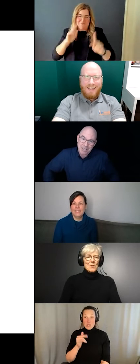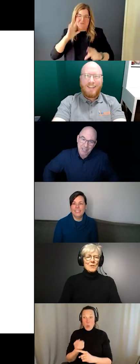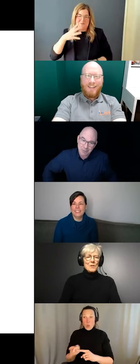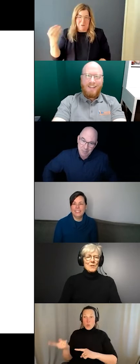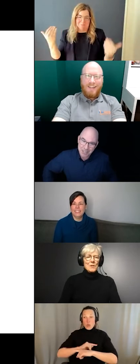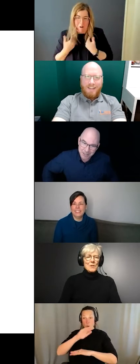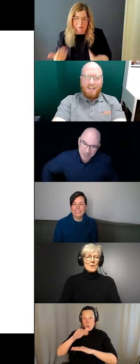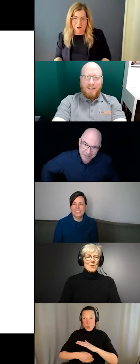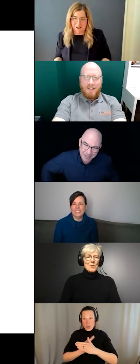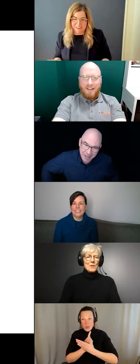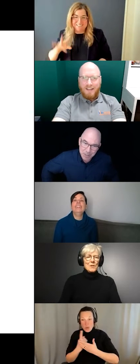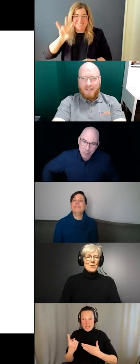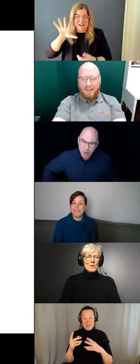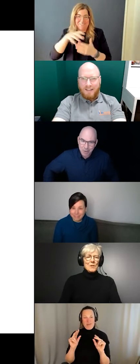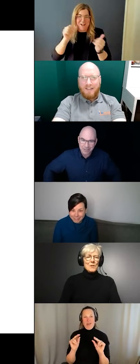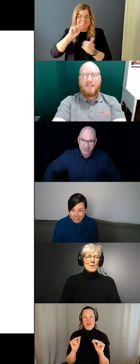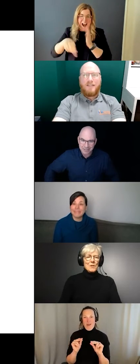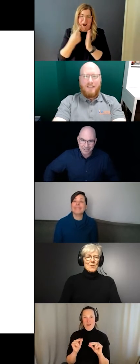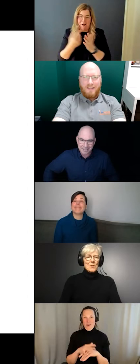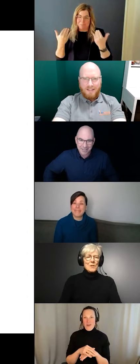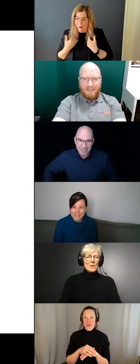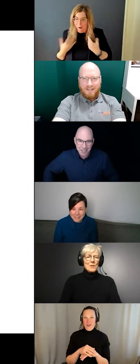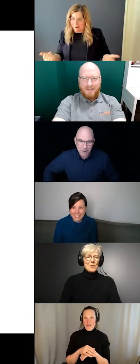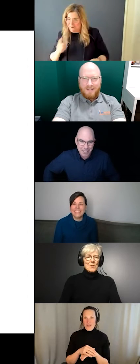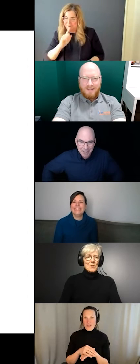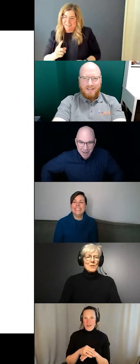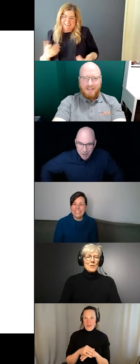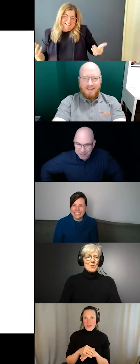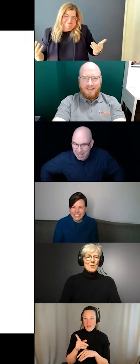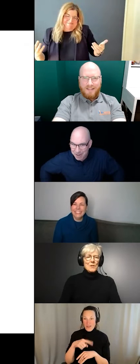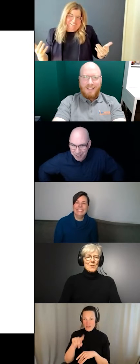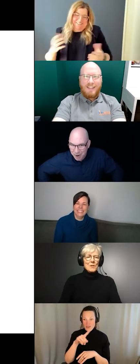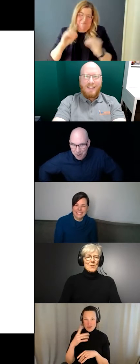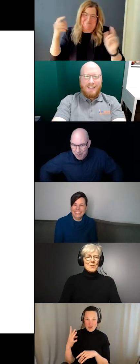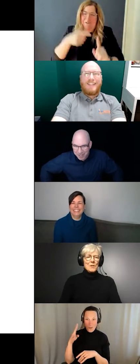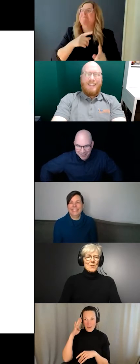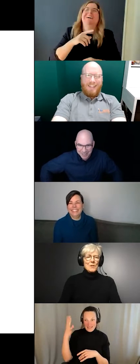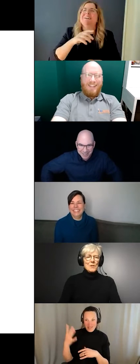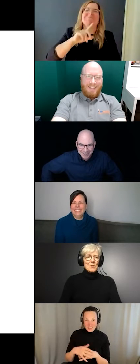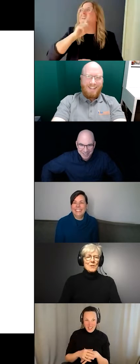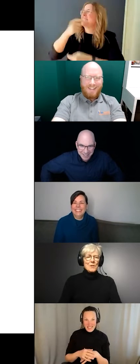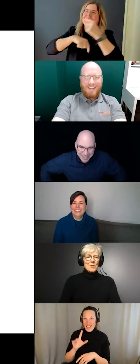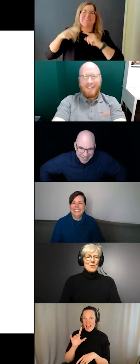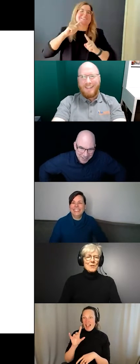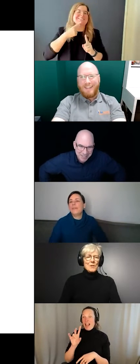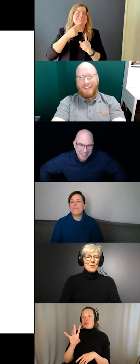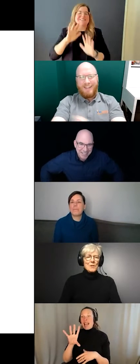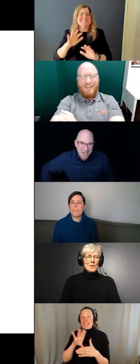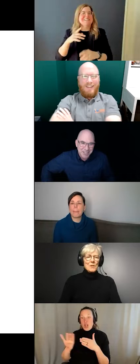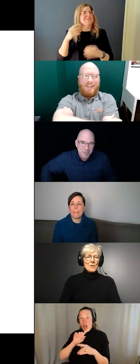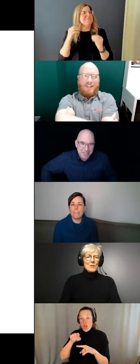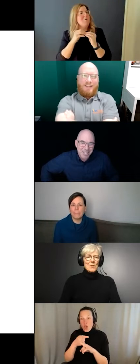Donc, ce concept de 24 heures sur 7, ben, pourquoi pas? Imaginez-vous ça, on serait tous